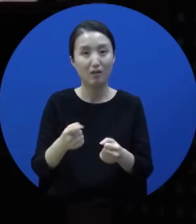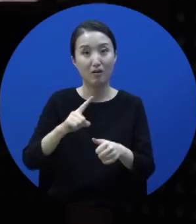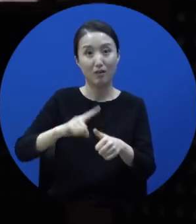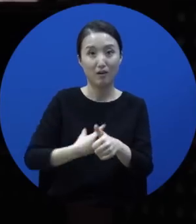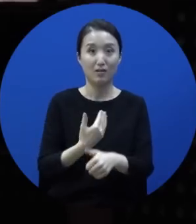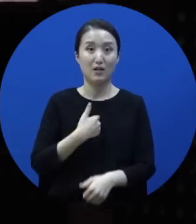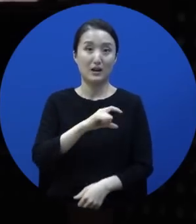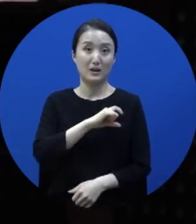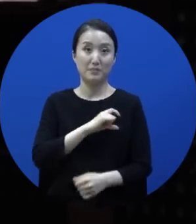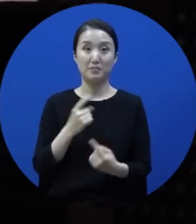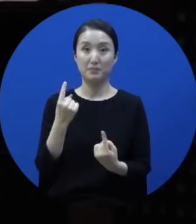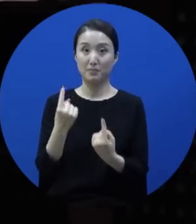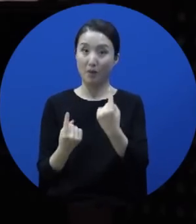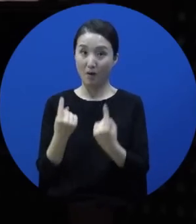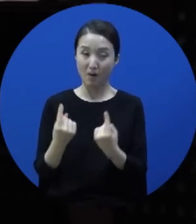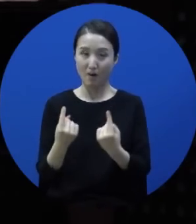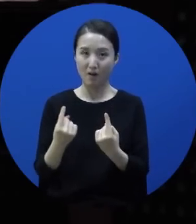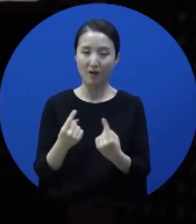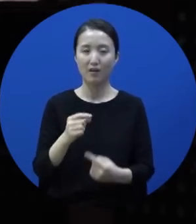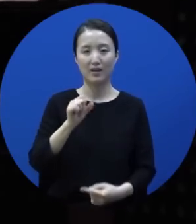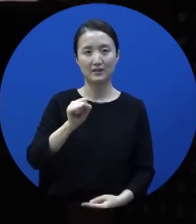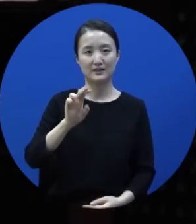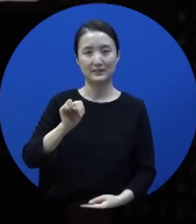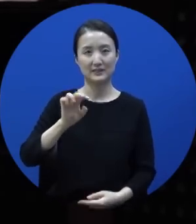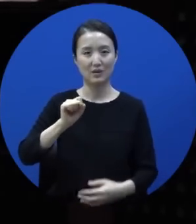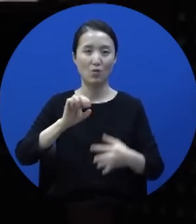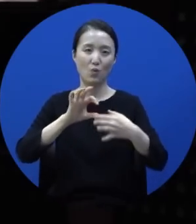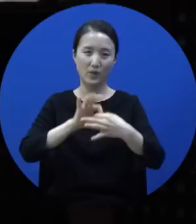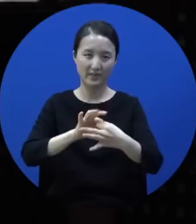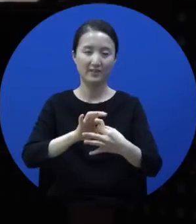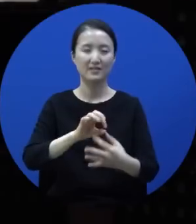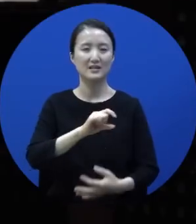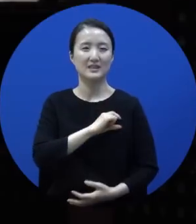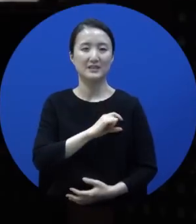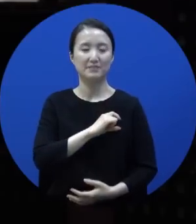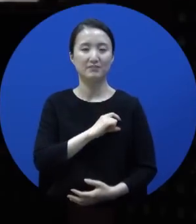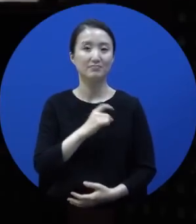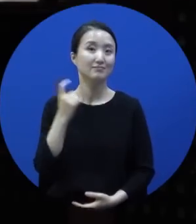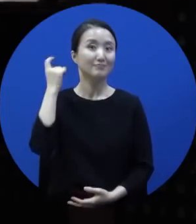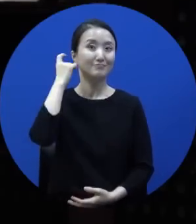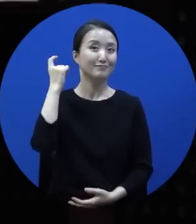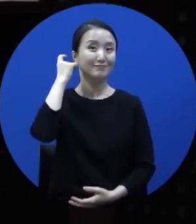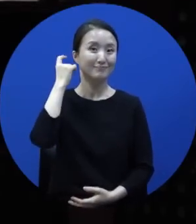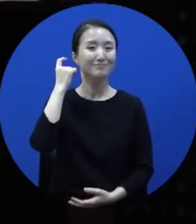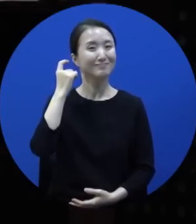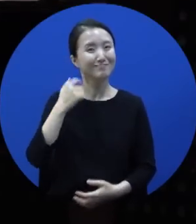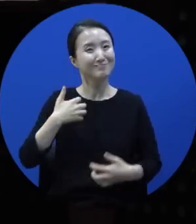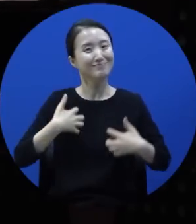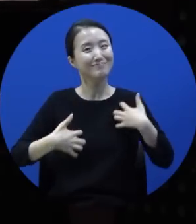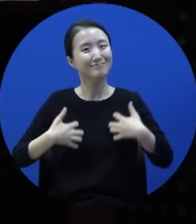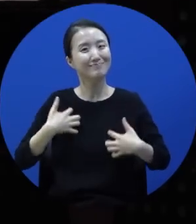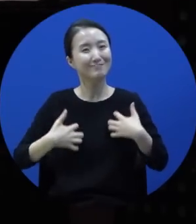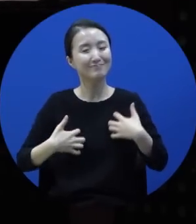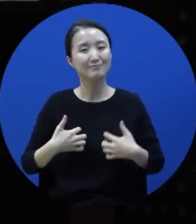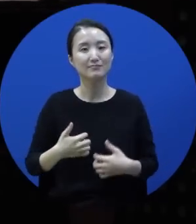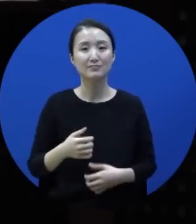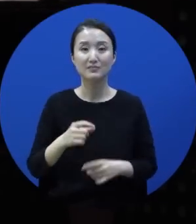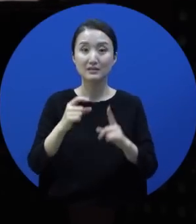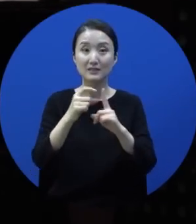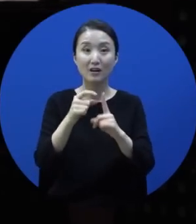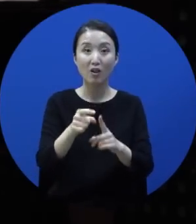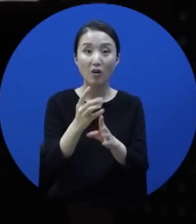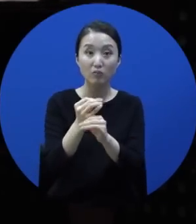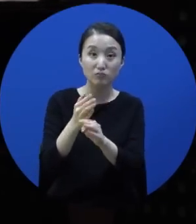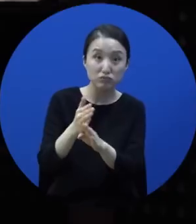그렇게 불러주는 것을 더 좋아합니다, 사람들이. 근데 사실 그 이름은요, 제가 언제부터 사용한 이름이냐면,